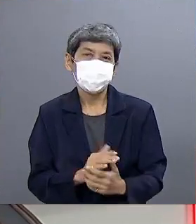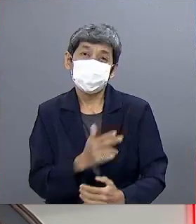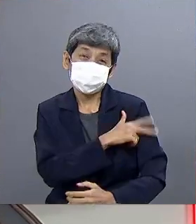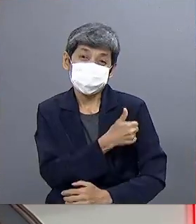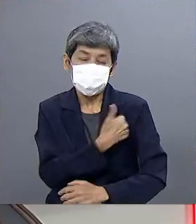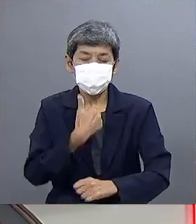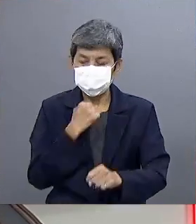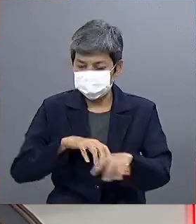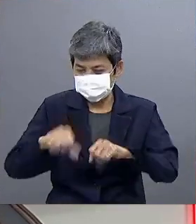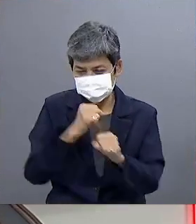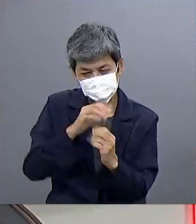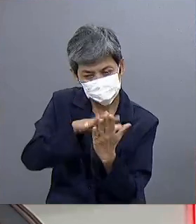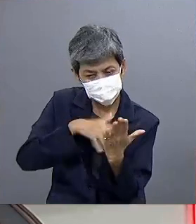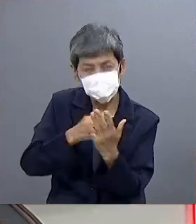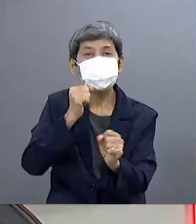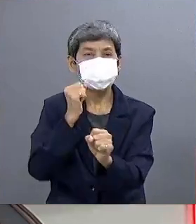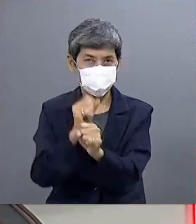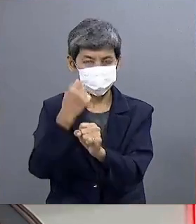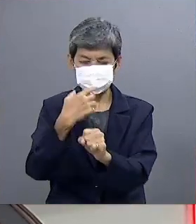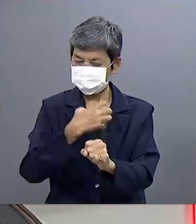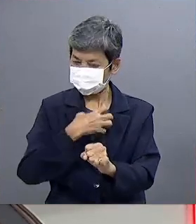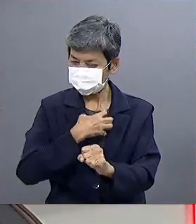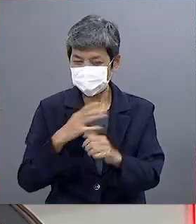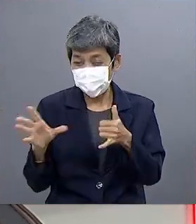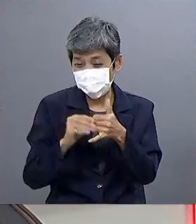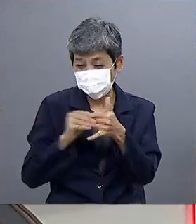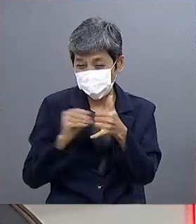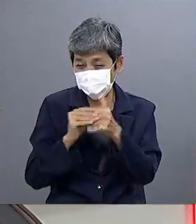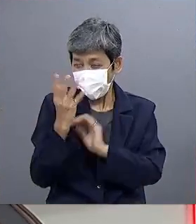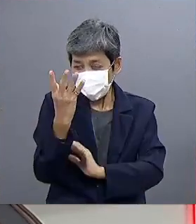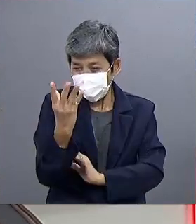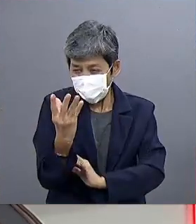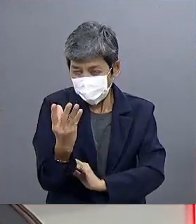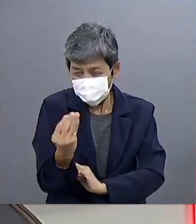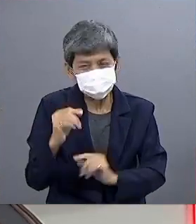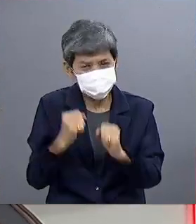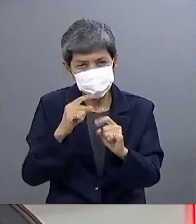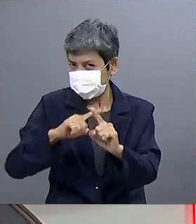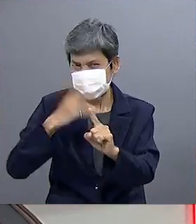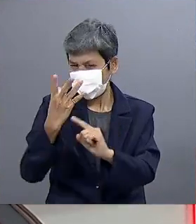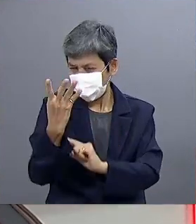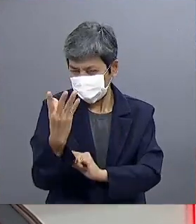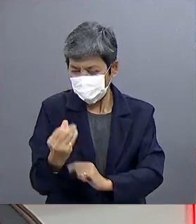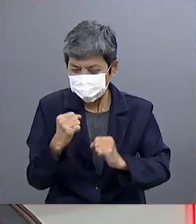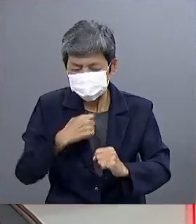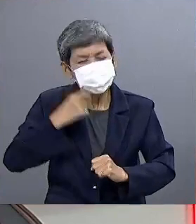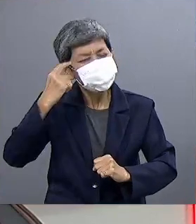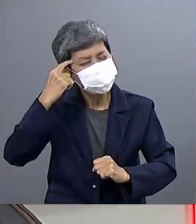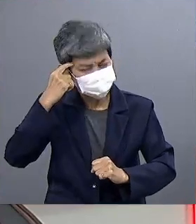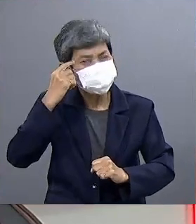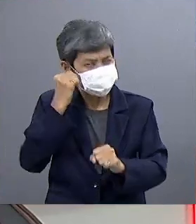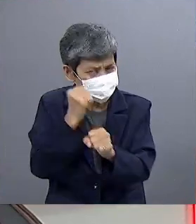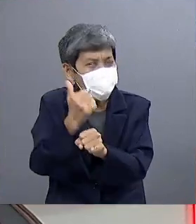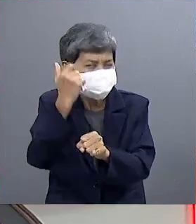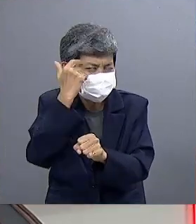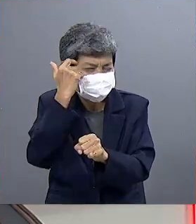การใหม่ค่ะเพื่อที่จะลดจำนวนผู้ติดเชื้อให้ได้ภายในเดือนกรกฎาคมนี้ซึ่งก็คาดว่าจะสามารถคลี่คลายสถานการณ์